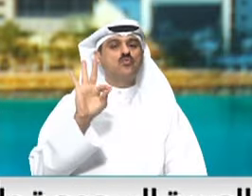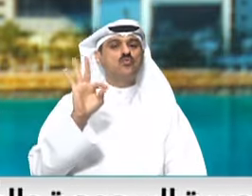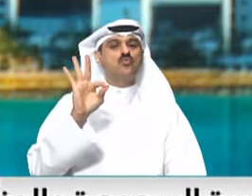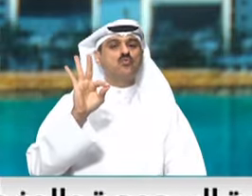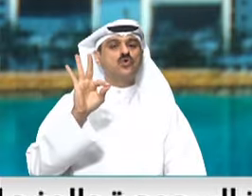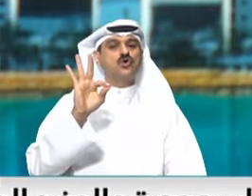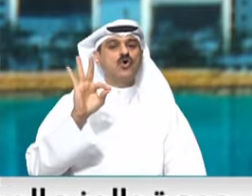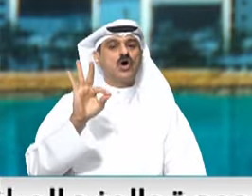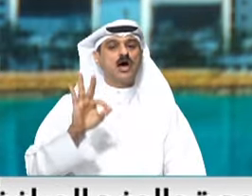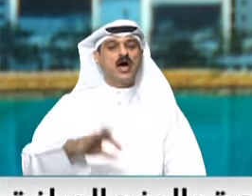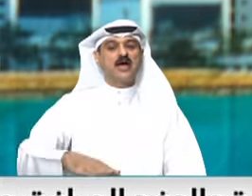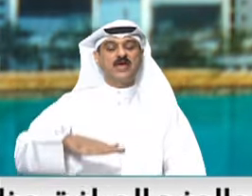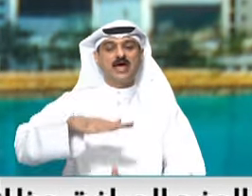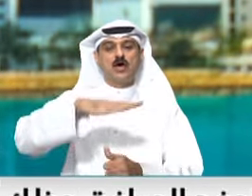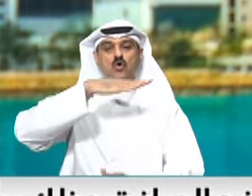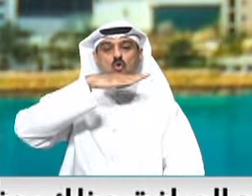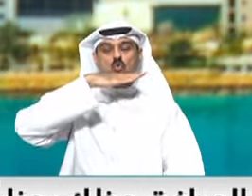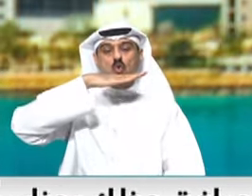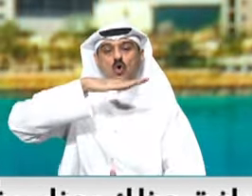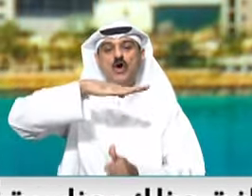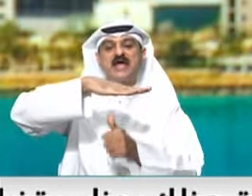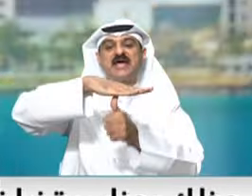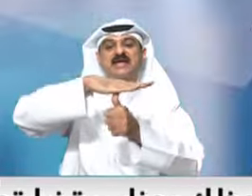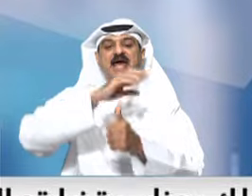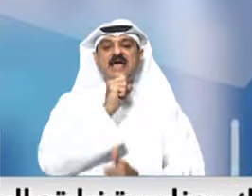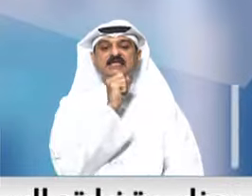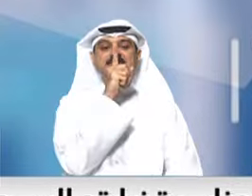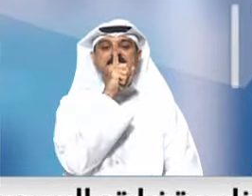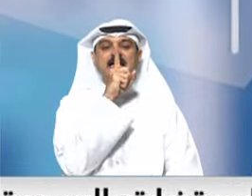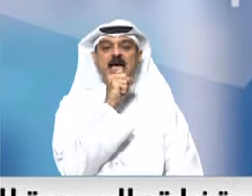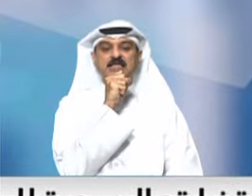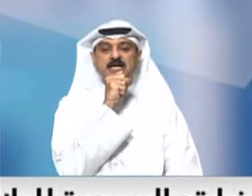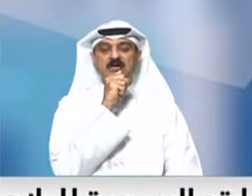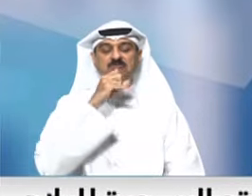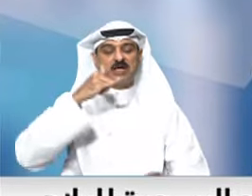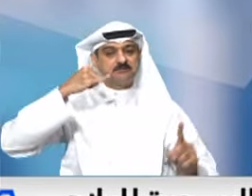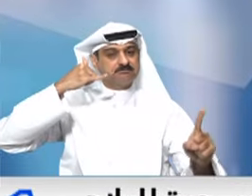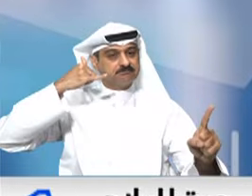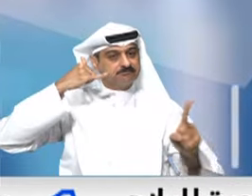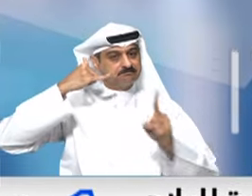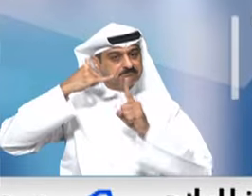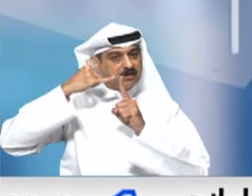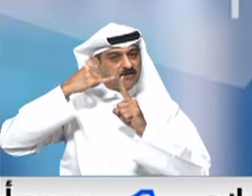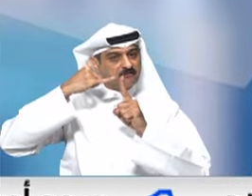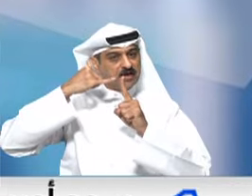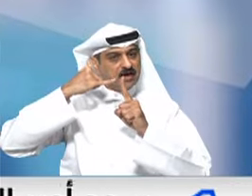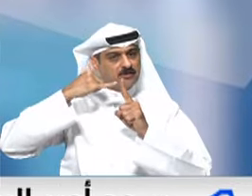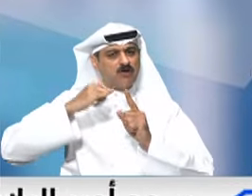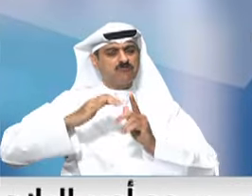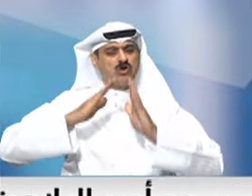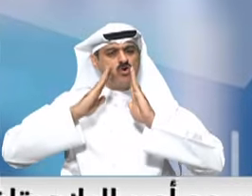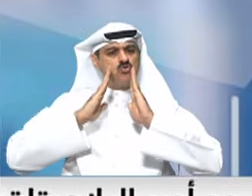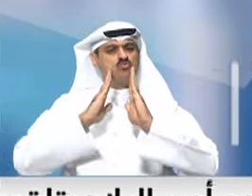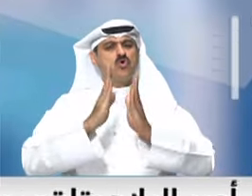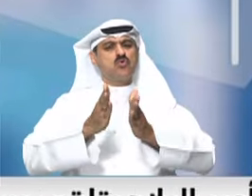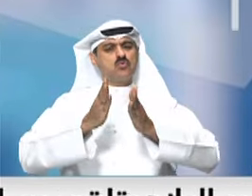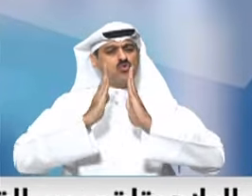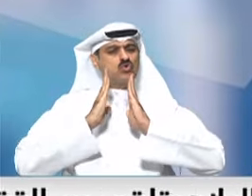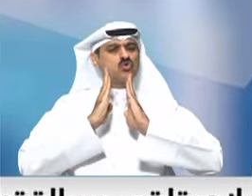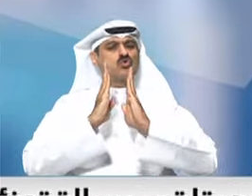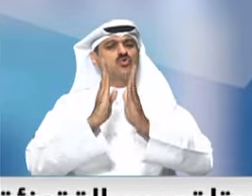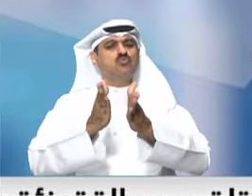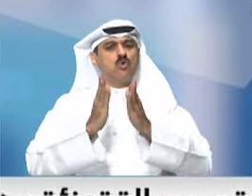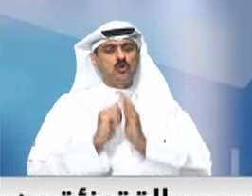الوالد لدوله قطر الشقيقه الشيخ حمد بن خليفه ال ثاني عبر سموه خلاله عن بالغ تهانيه وتقديره